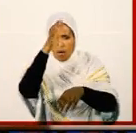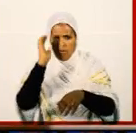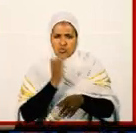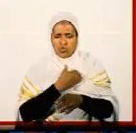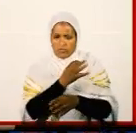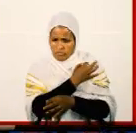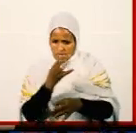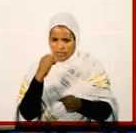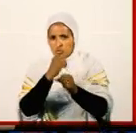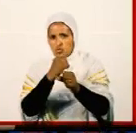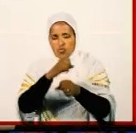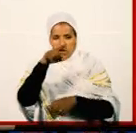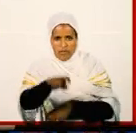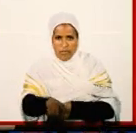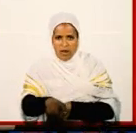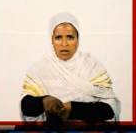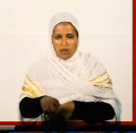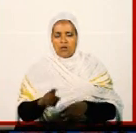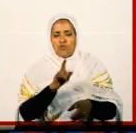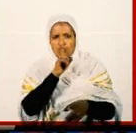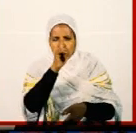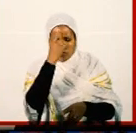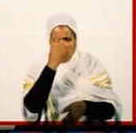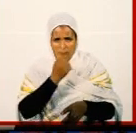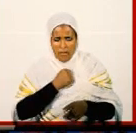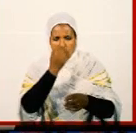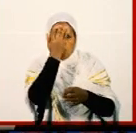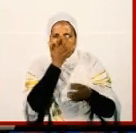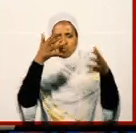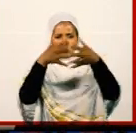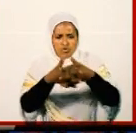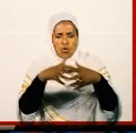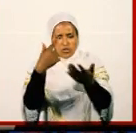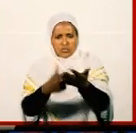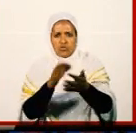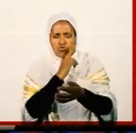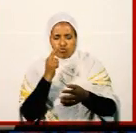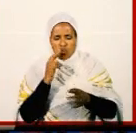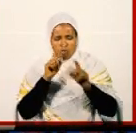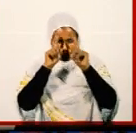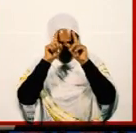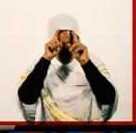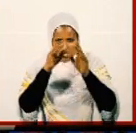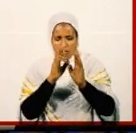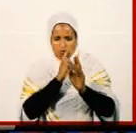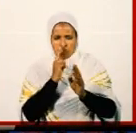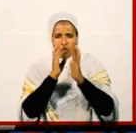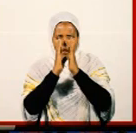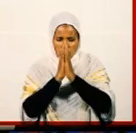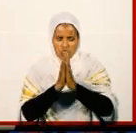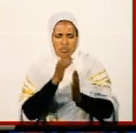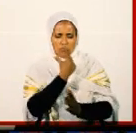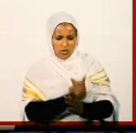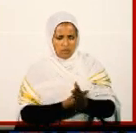ኦርቶዶክሳውያን እችንን ጾም በትጋት በጾም በጸሎት በእውነት በቅንነት የሚለግስ እየለገሰ የሚያስተምር እየተማረ